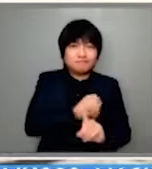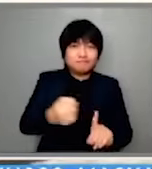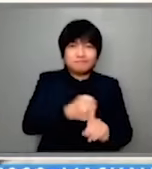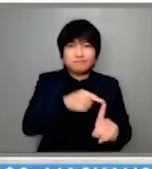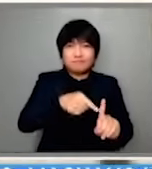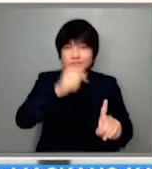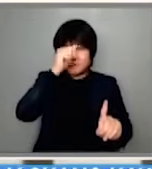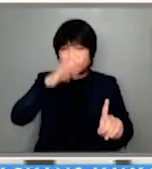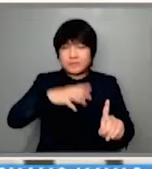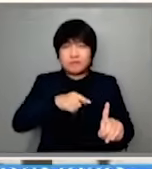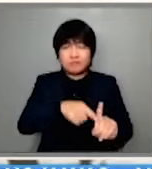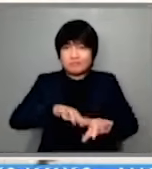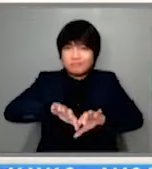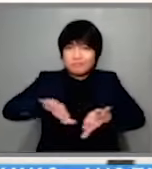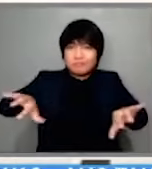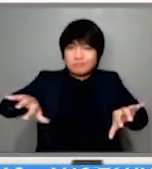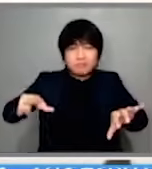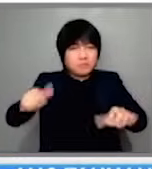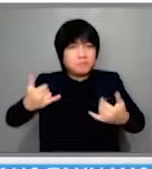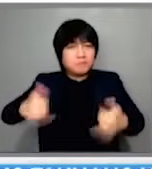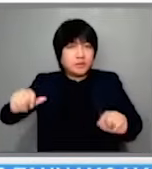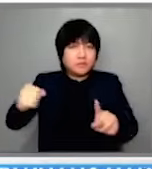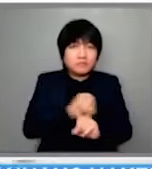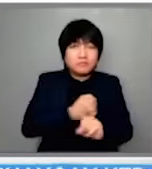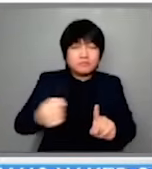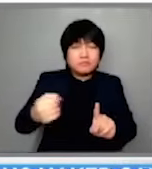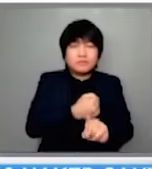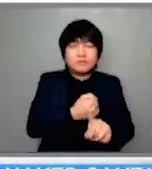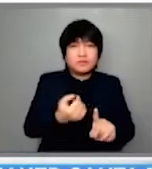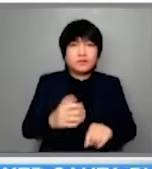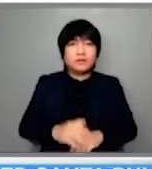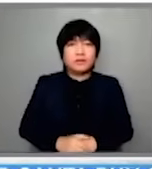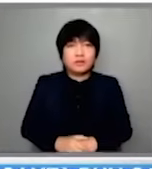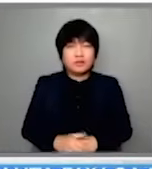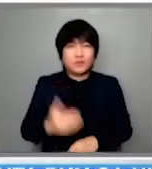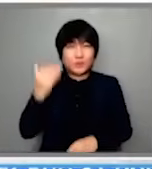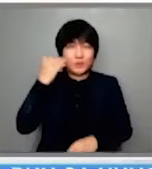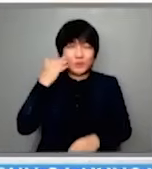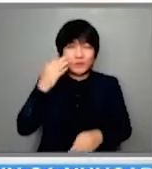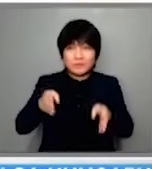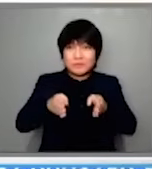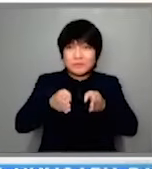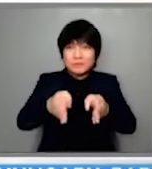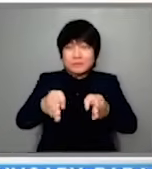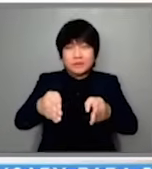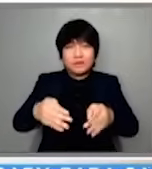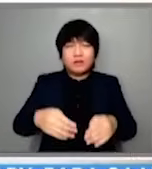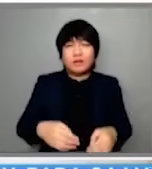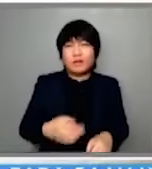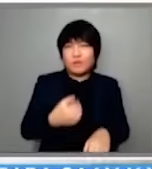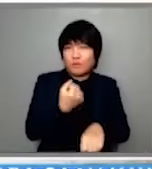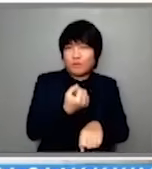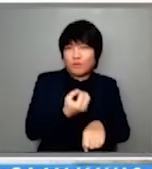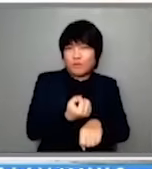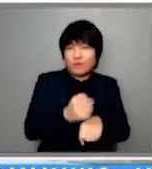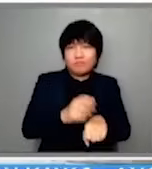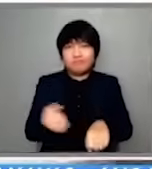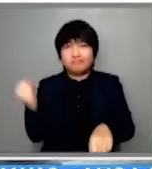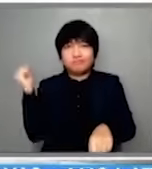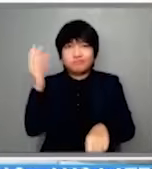hindi siya huminto. Pinagbabato rin nila ang isang eskinita. Kwento ng biktima sa mga pulis, napagtripan lang